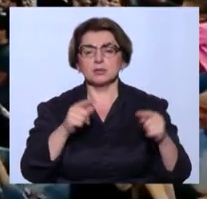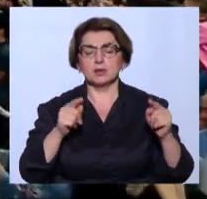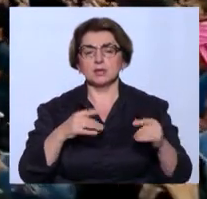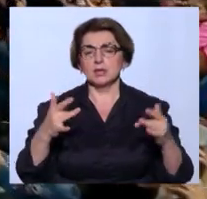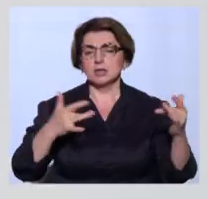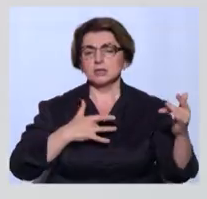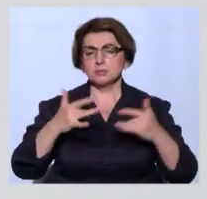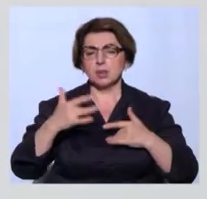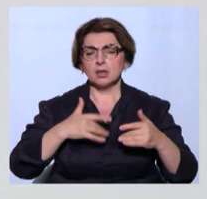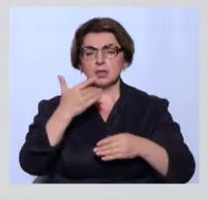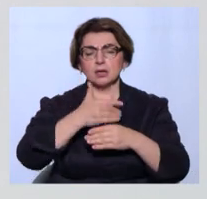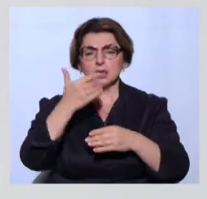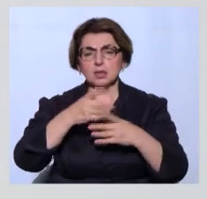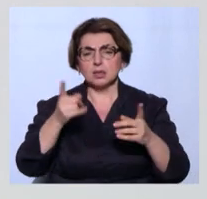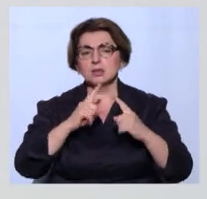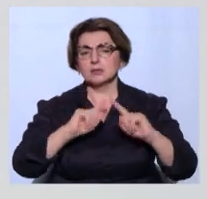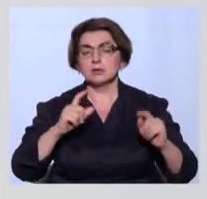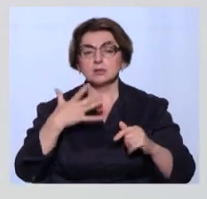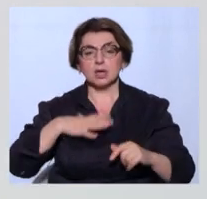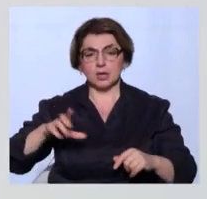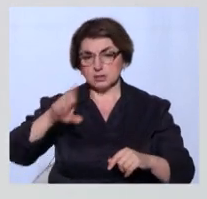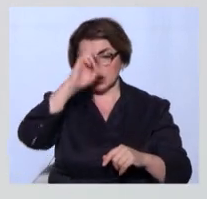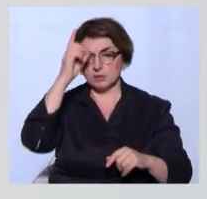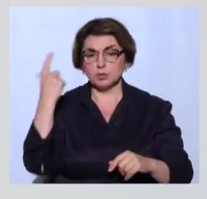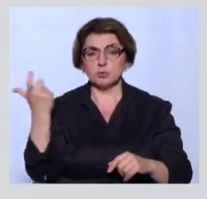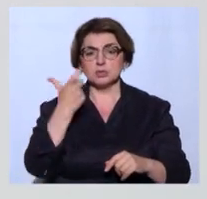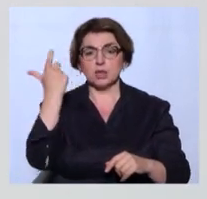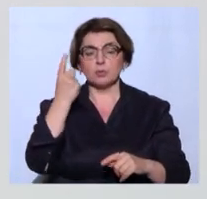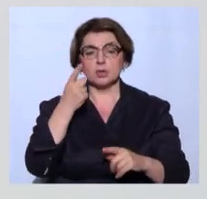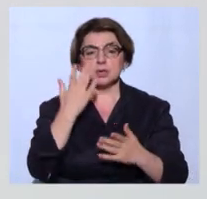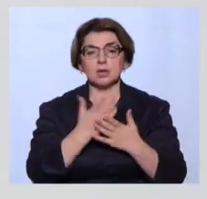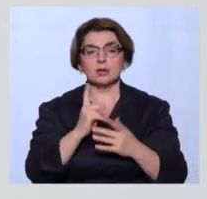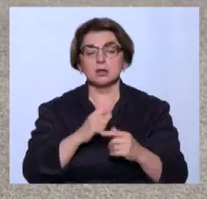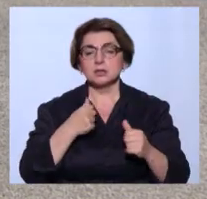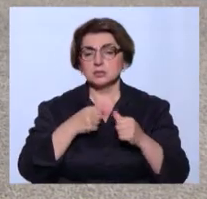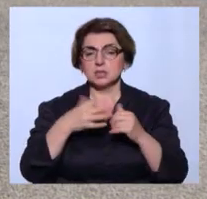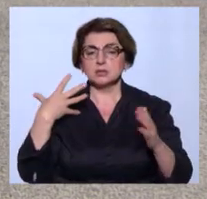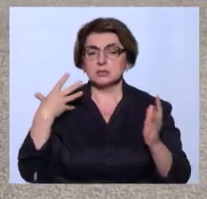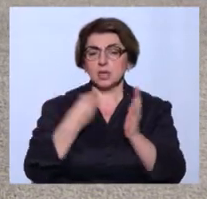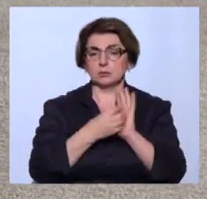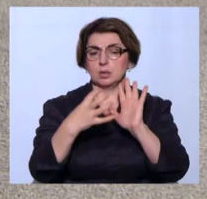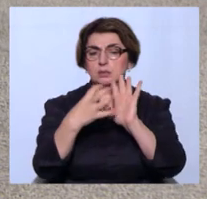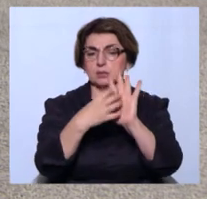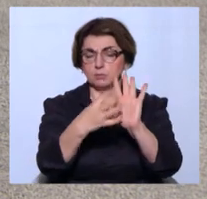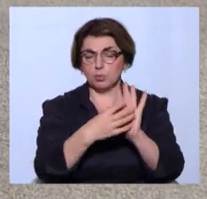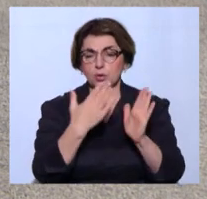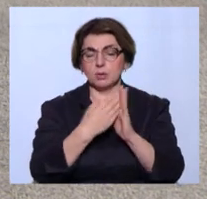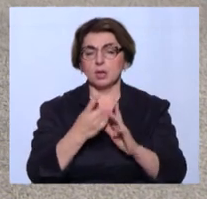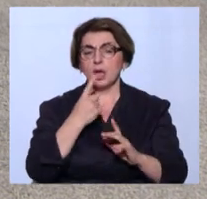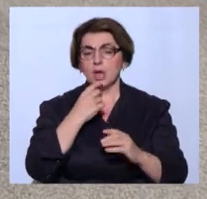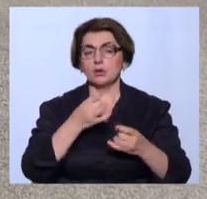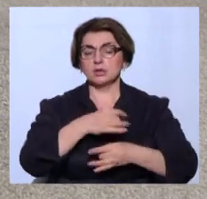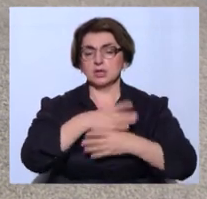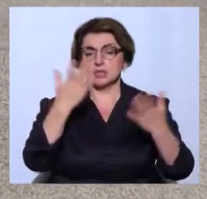თეატრალური დადგმები. რაც შეეხება ქვეყნის დამოუკიდებლობას, ქვეყნის დამოუკიდებლობა გარდა იმისა, რომ მას საკუთარი სიმბოლოები აქვს, საკუთარი